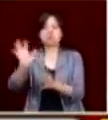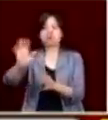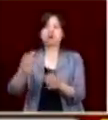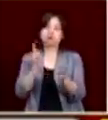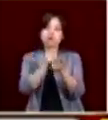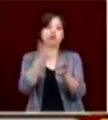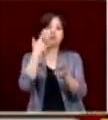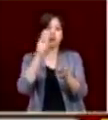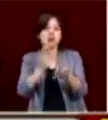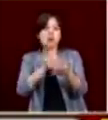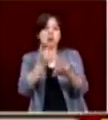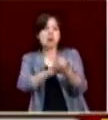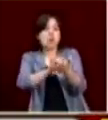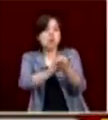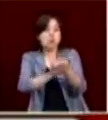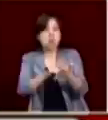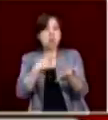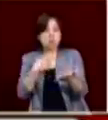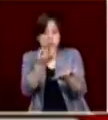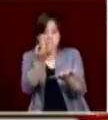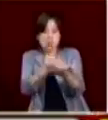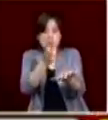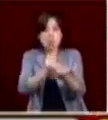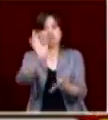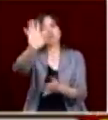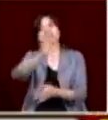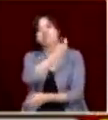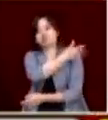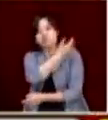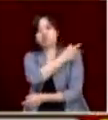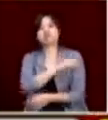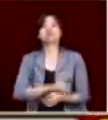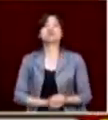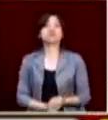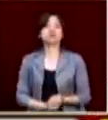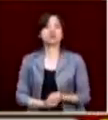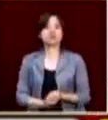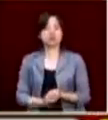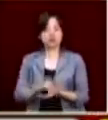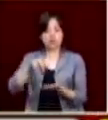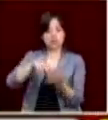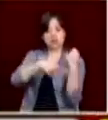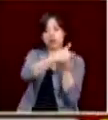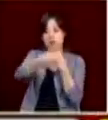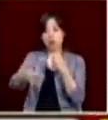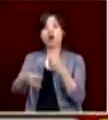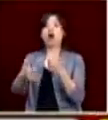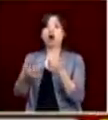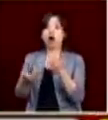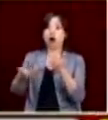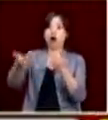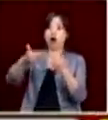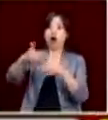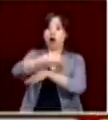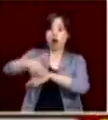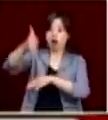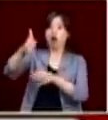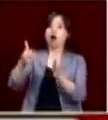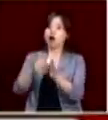顺哦，无咧算代价啦，无咧计算。啊，这立委选了，县长选了先咧，啊，我